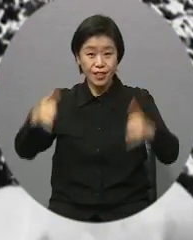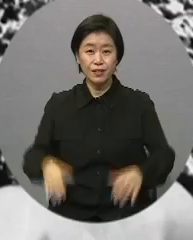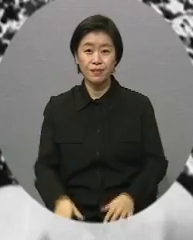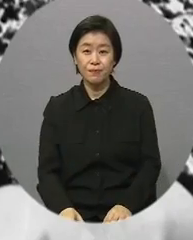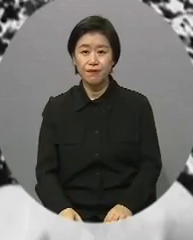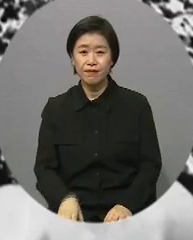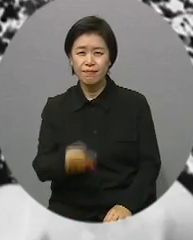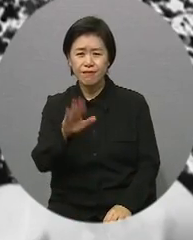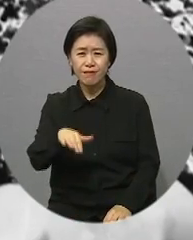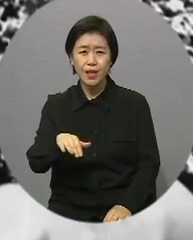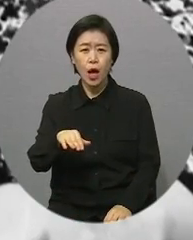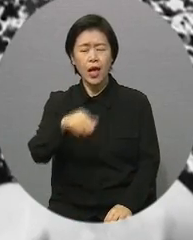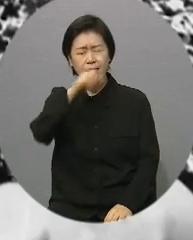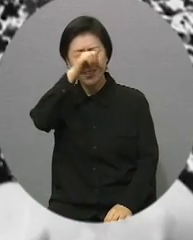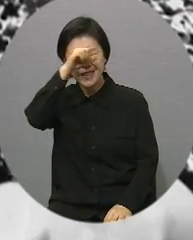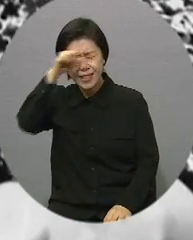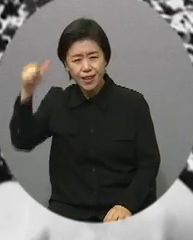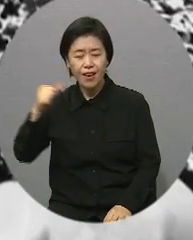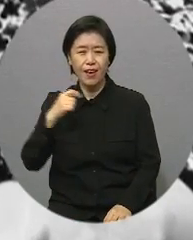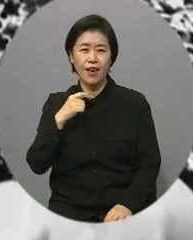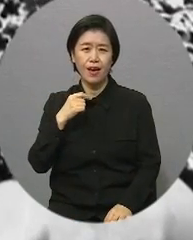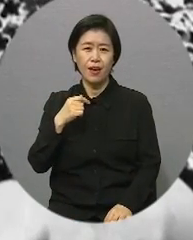일원을 풀었어